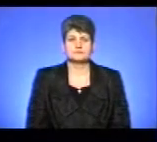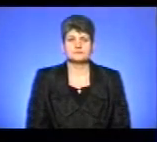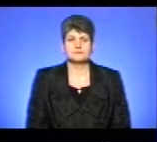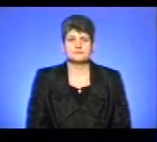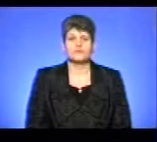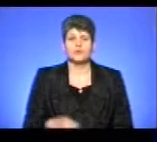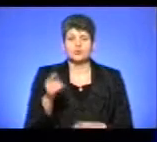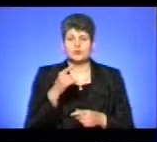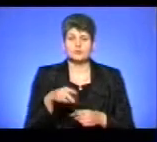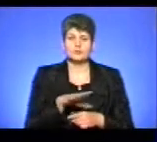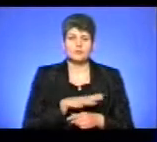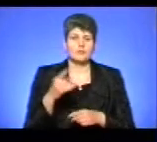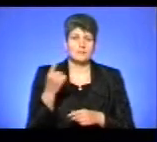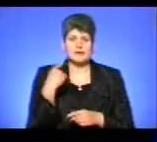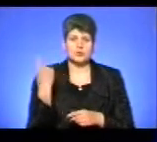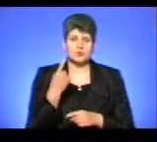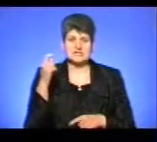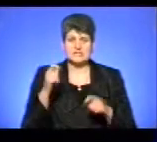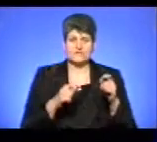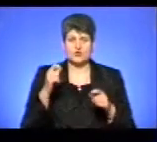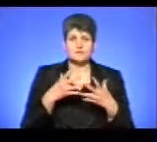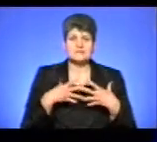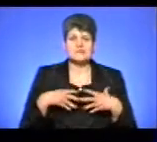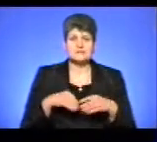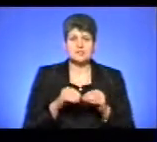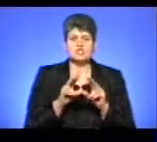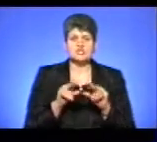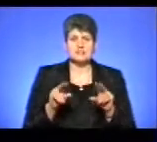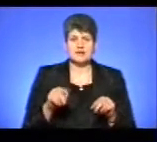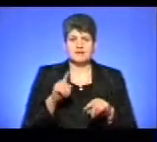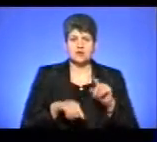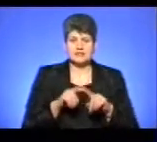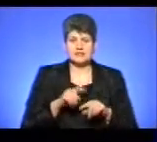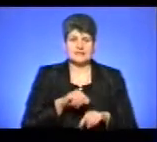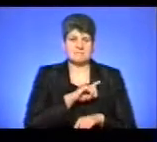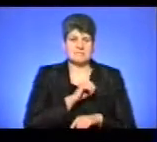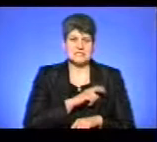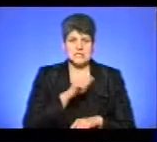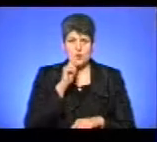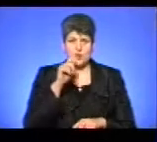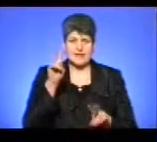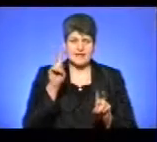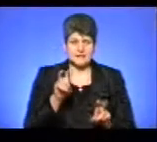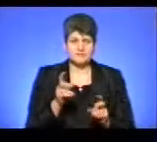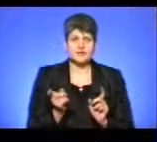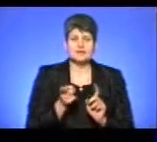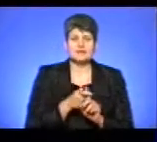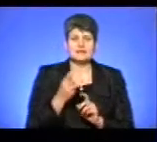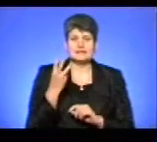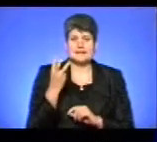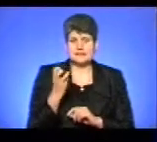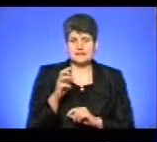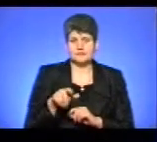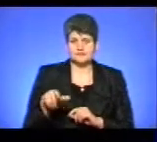У Тернополі відбувся перший обласний форум сім'ї «Щаслива родина. Міцна Україна». Долучились до нього близько 300 осіб –